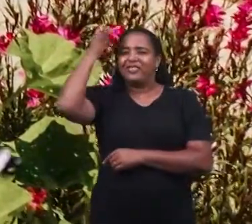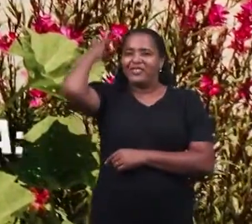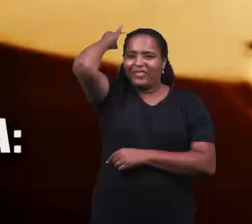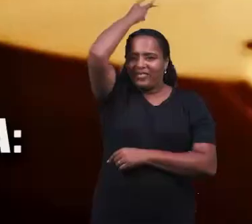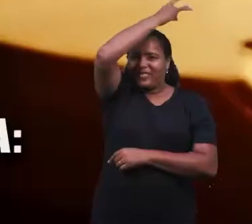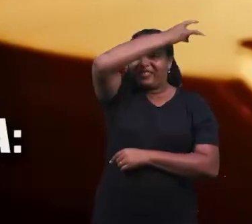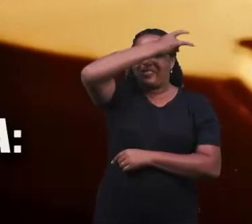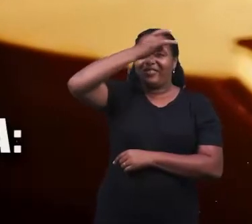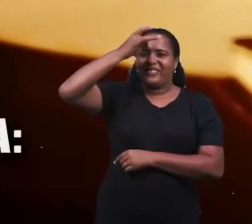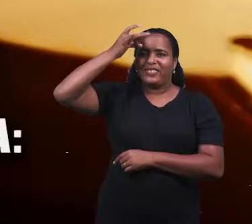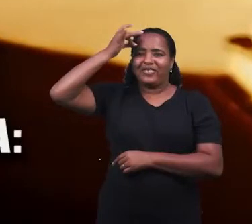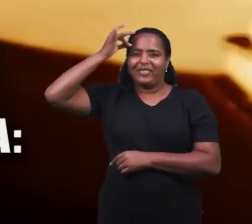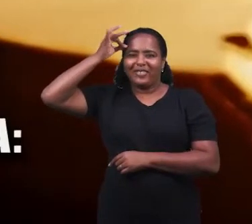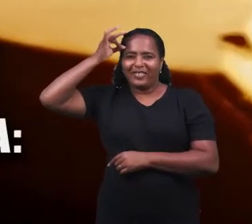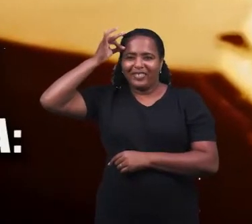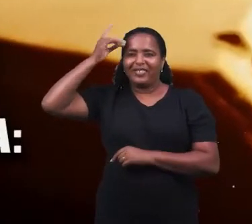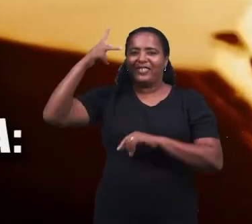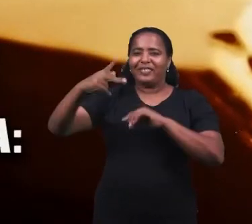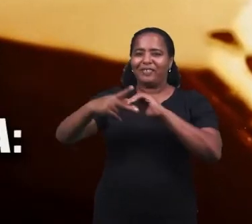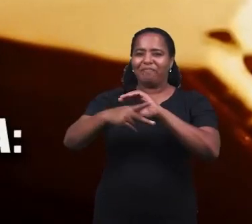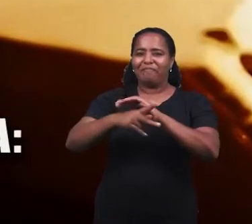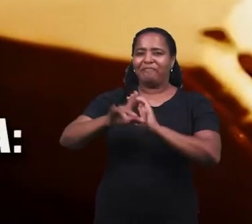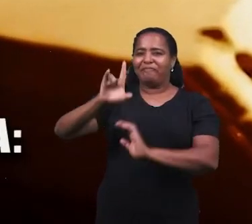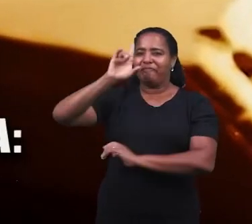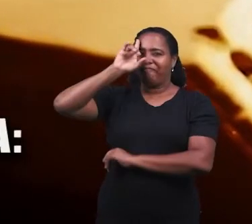pecador. O Espírito de